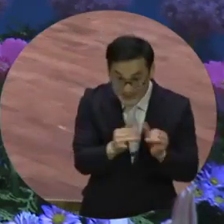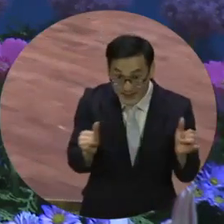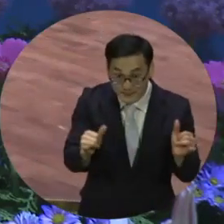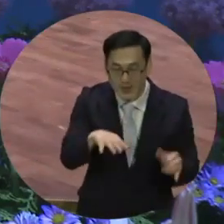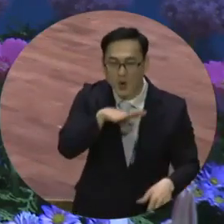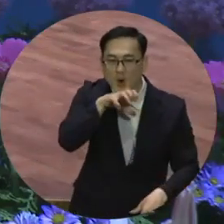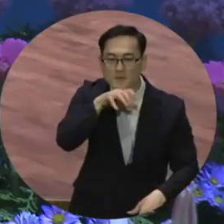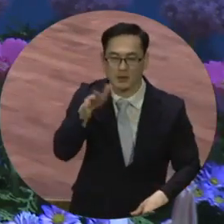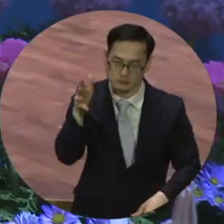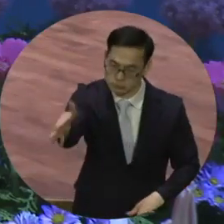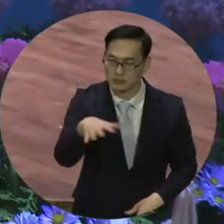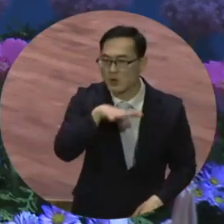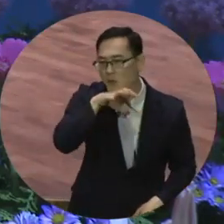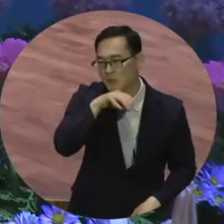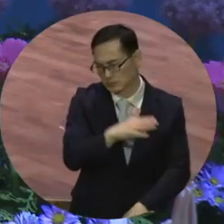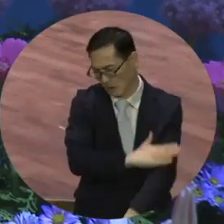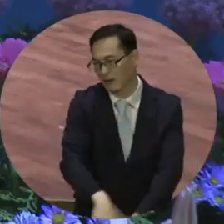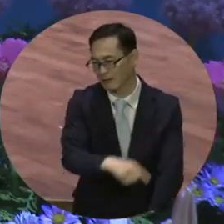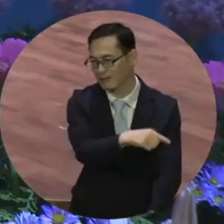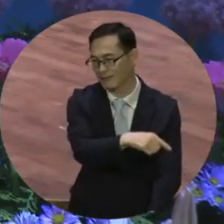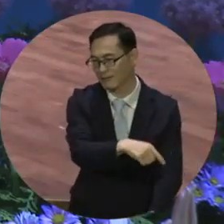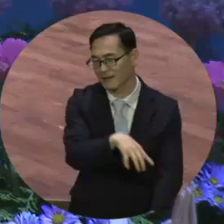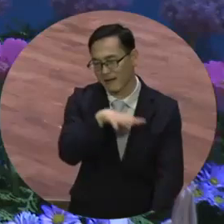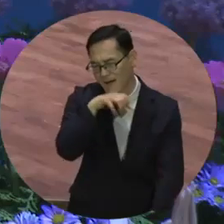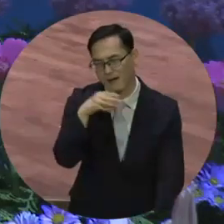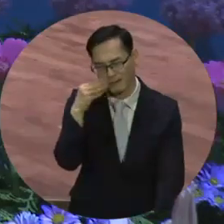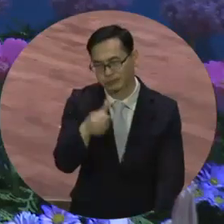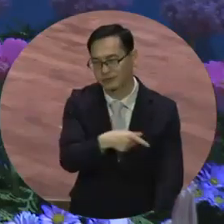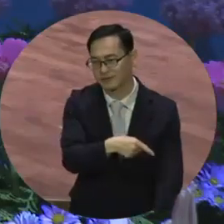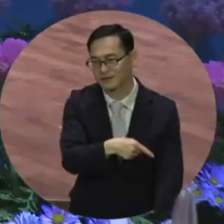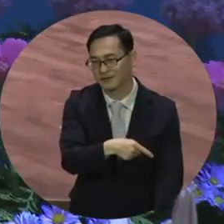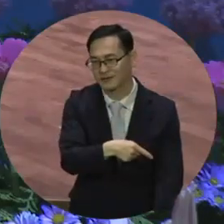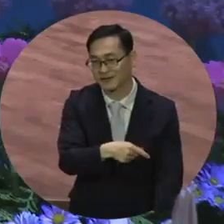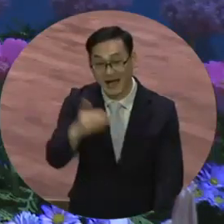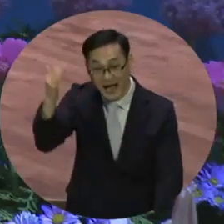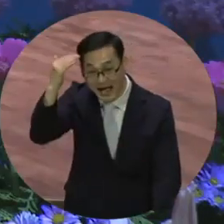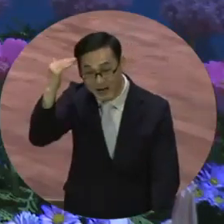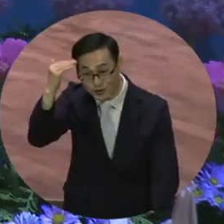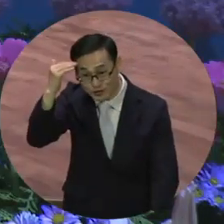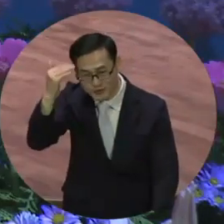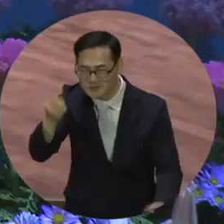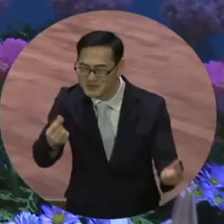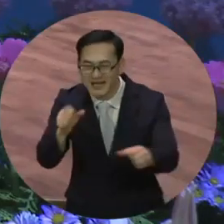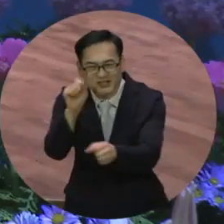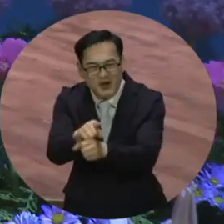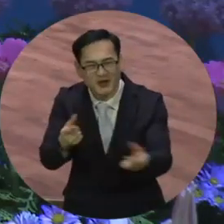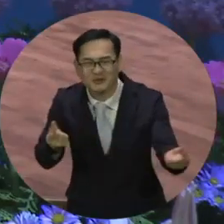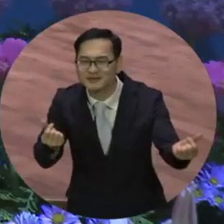불평. 이스라엘 사람들을 보면요 우리나라하고 거의 똑같아요 성격이.